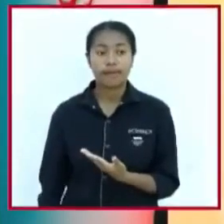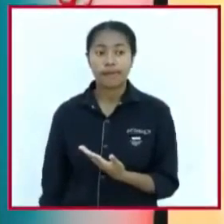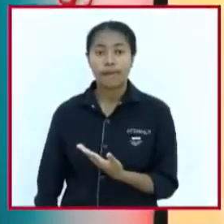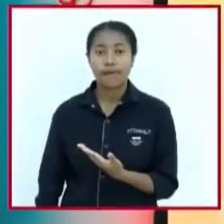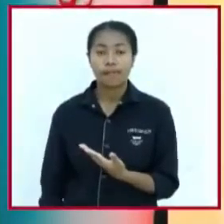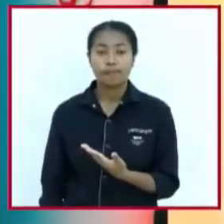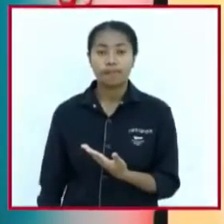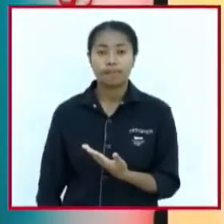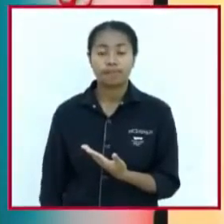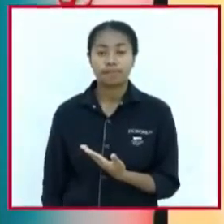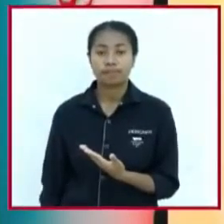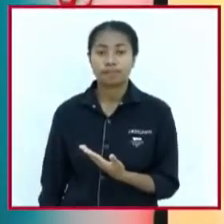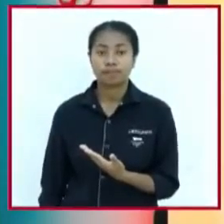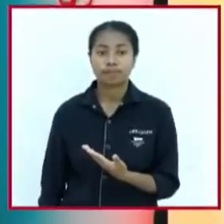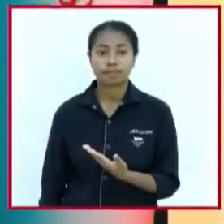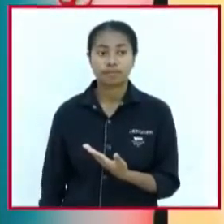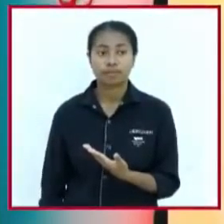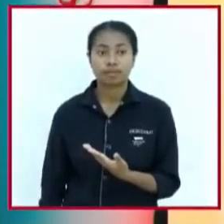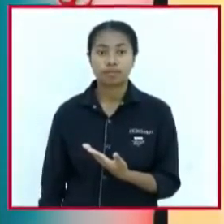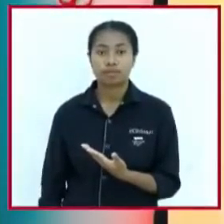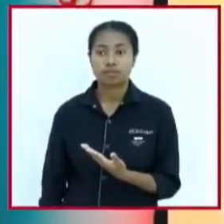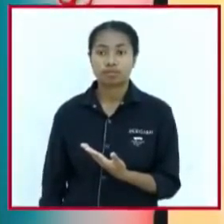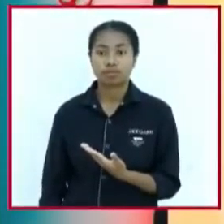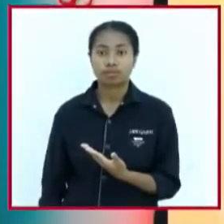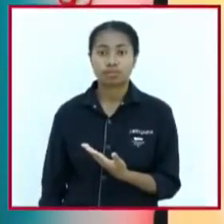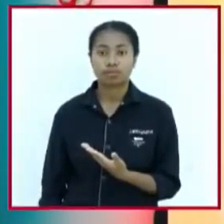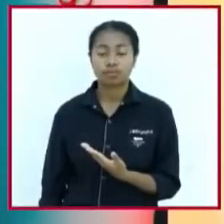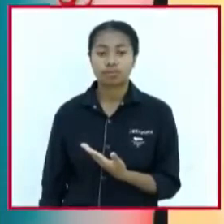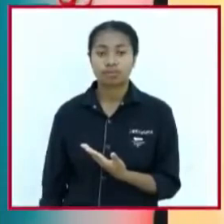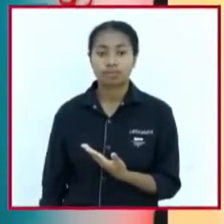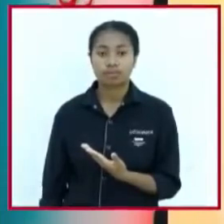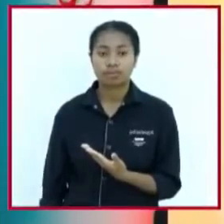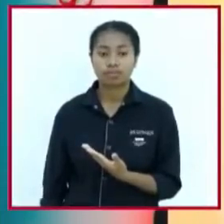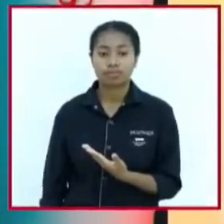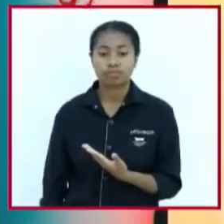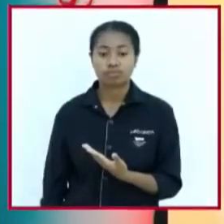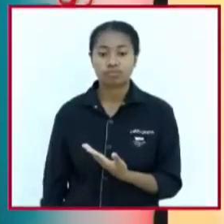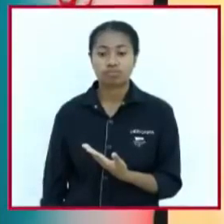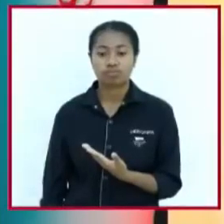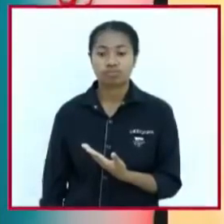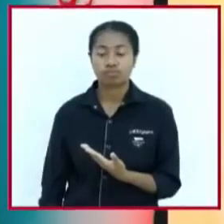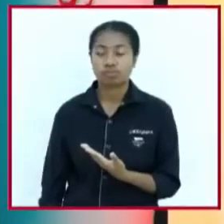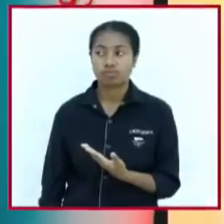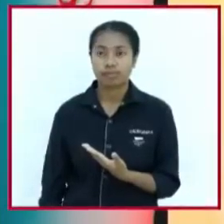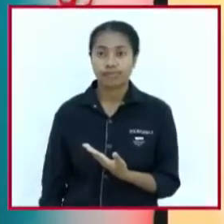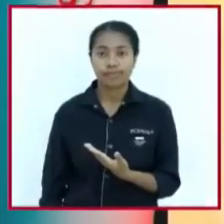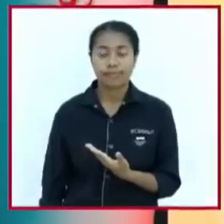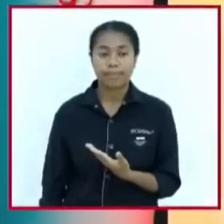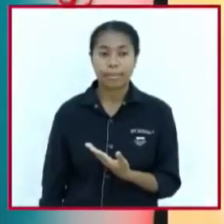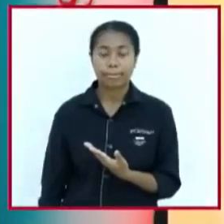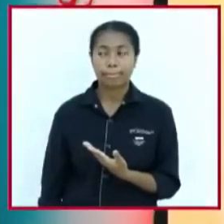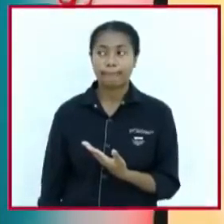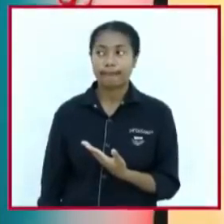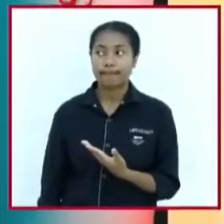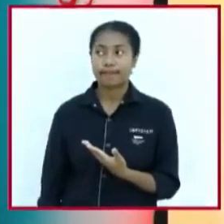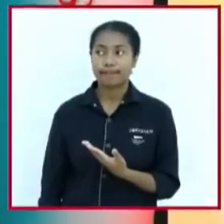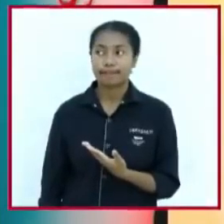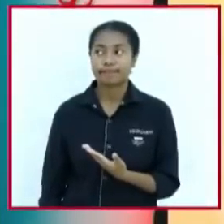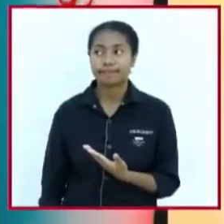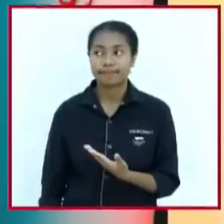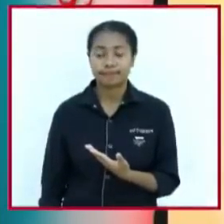penderitaan mereka yang diperlakukan demikian memang kamu telah turut mengambil bagian dalam penderitaan orang-orang hukuman